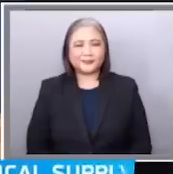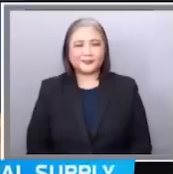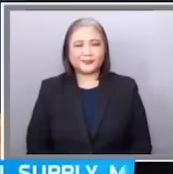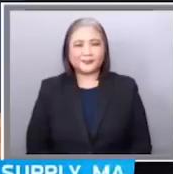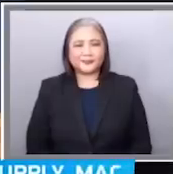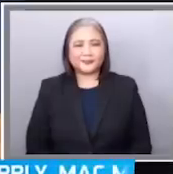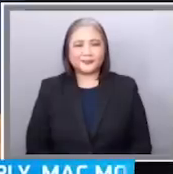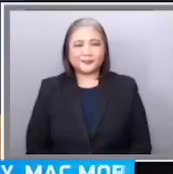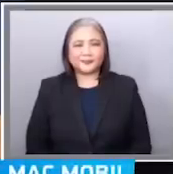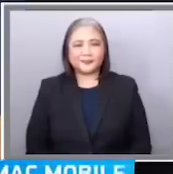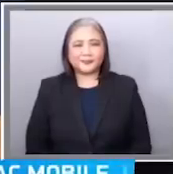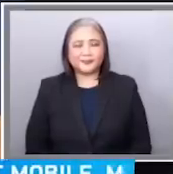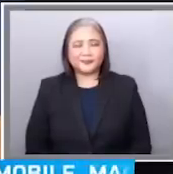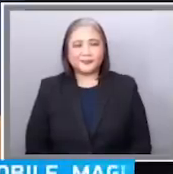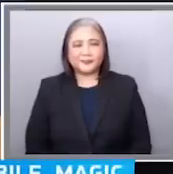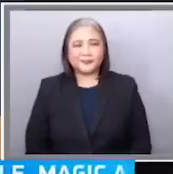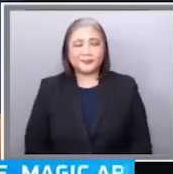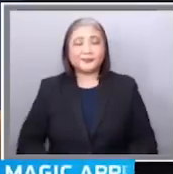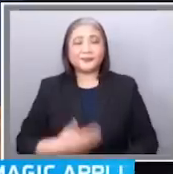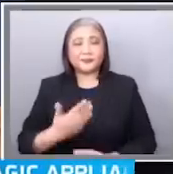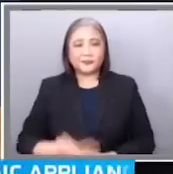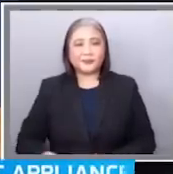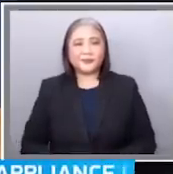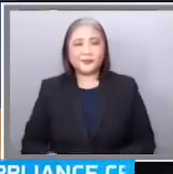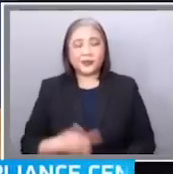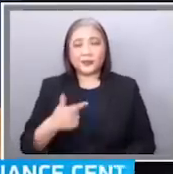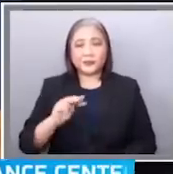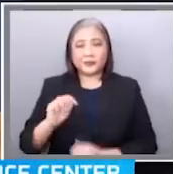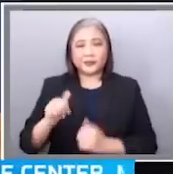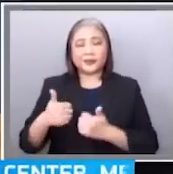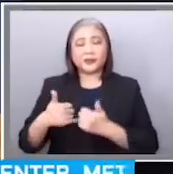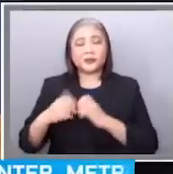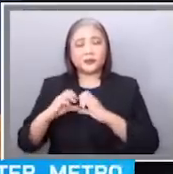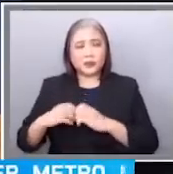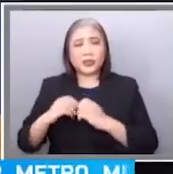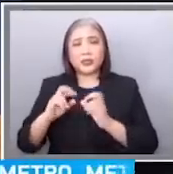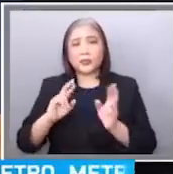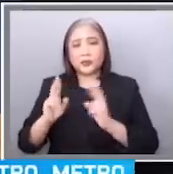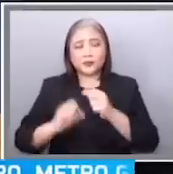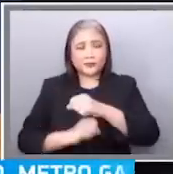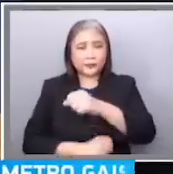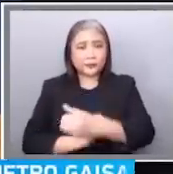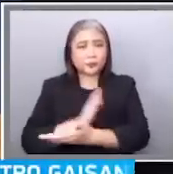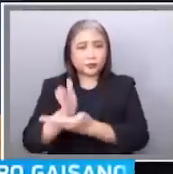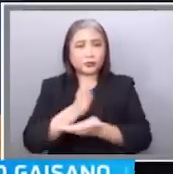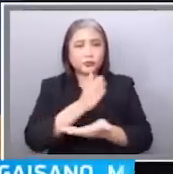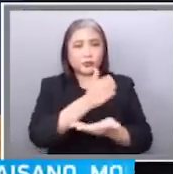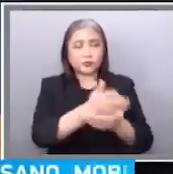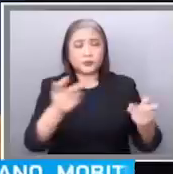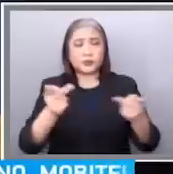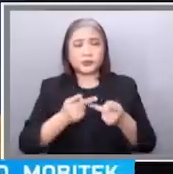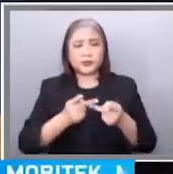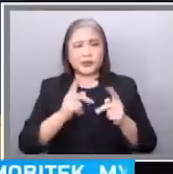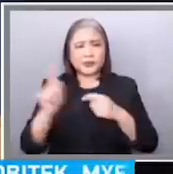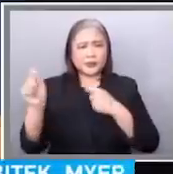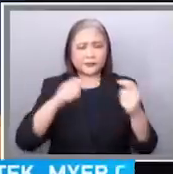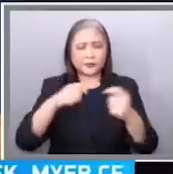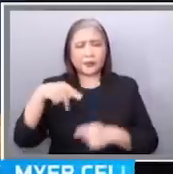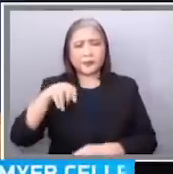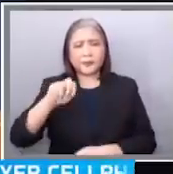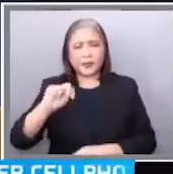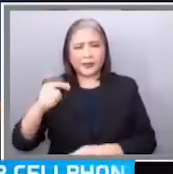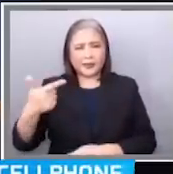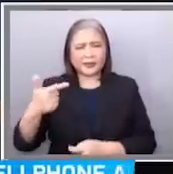Naghahanda po ang GMA Kapuso Foundation para puntahan ang ilan pang mga lugar na sinalanta ng Bagyong Paeng para maghatid ng